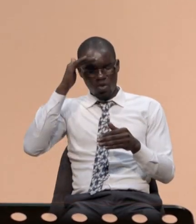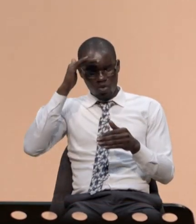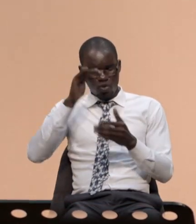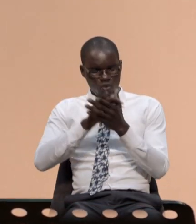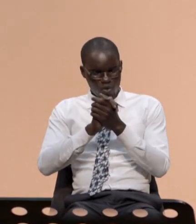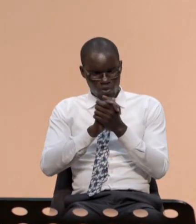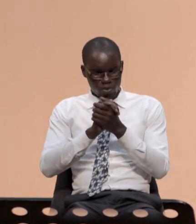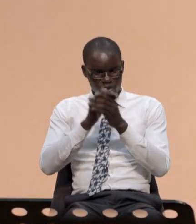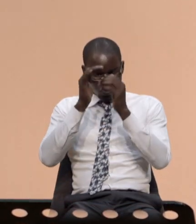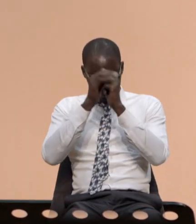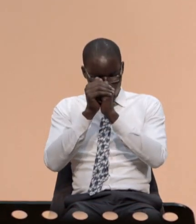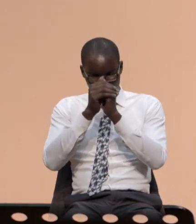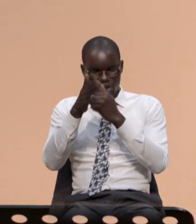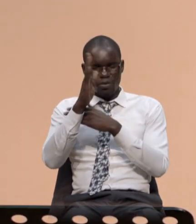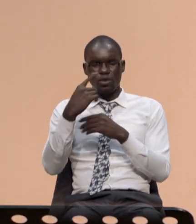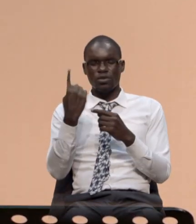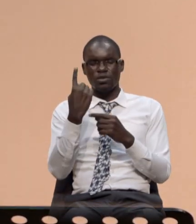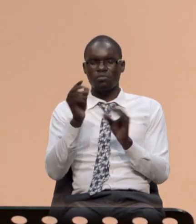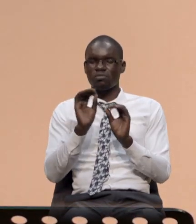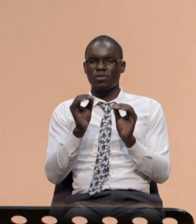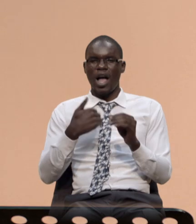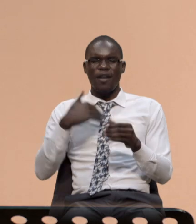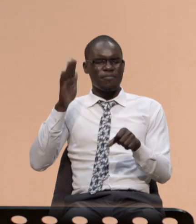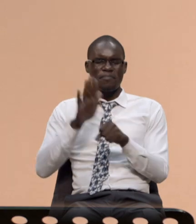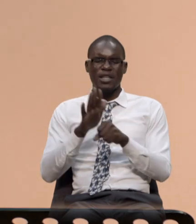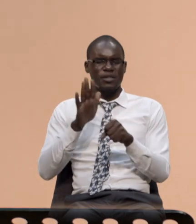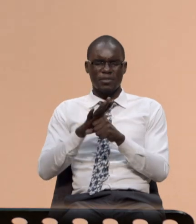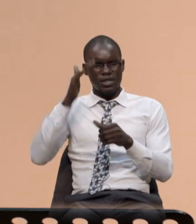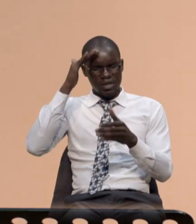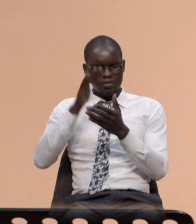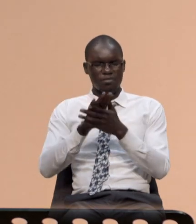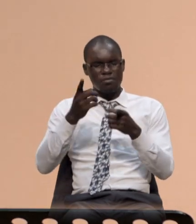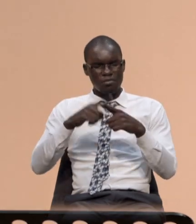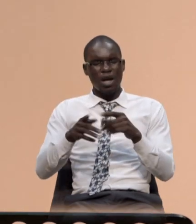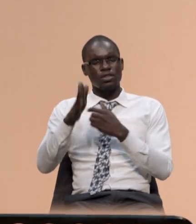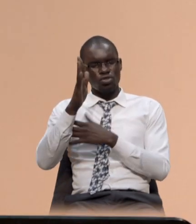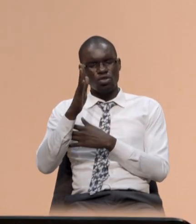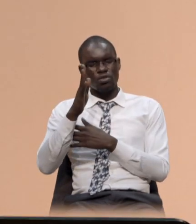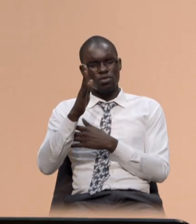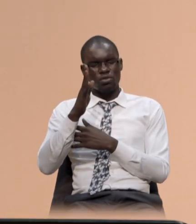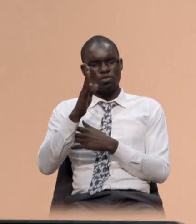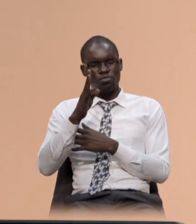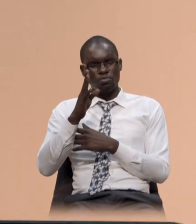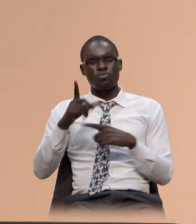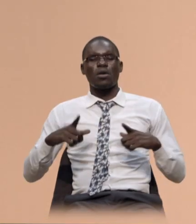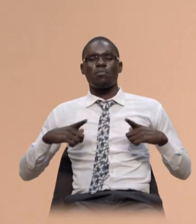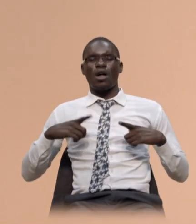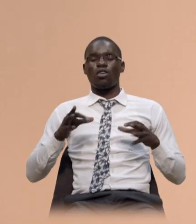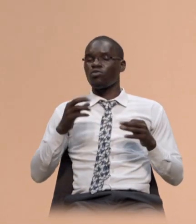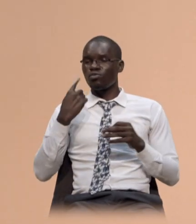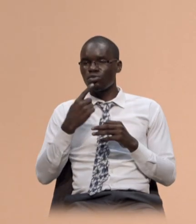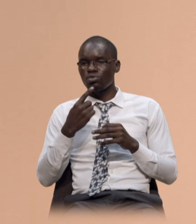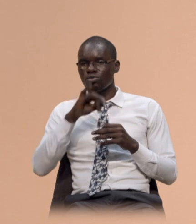No. We had many believers by that time. But God was proud of Job. Why? Kwa